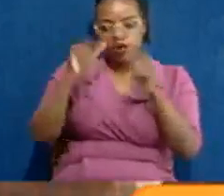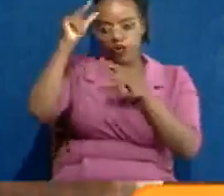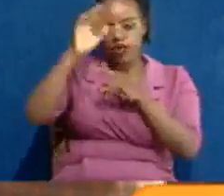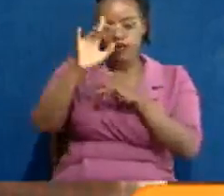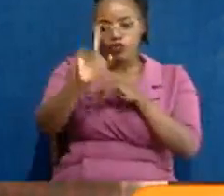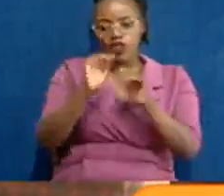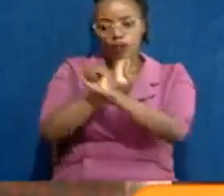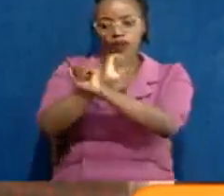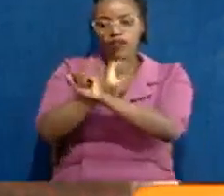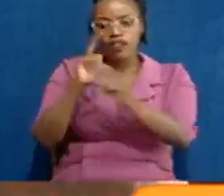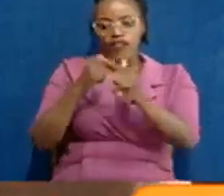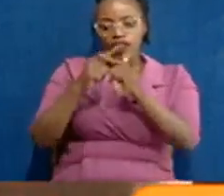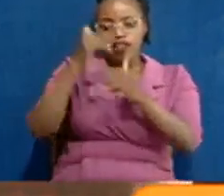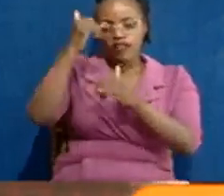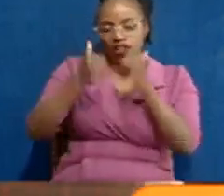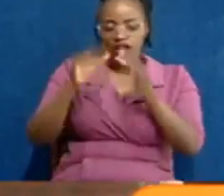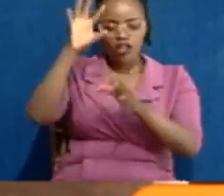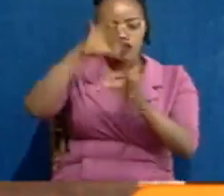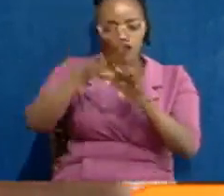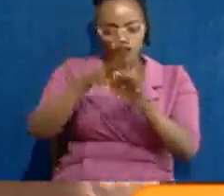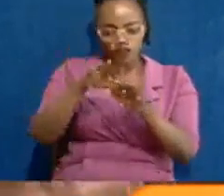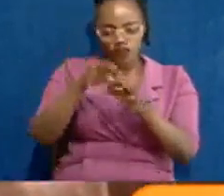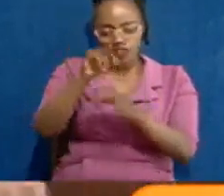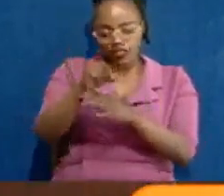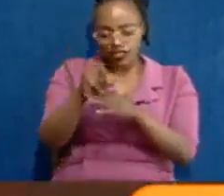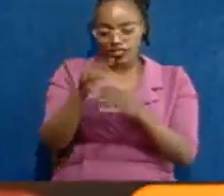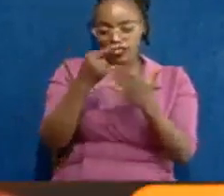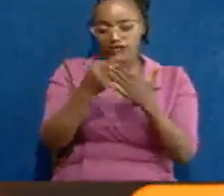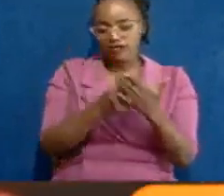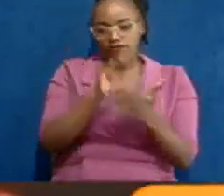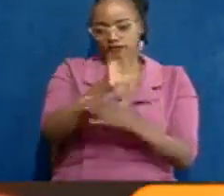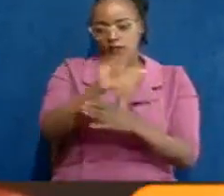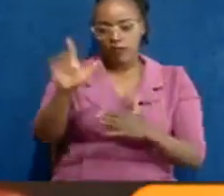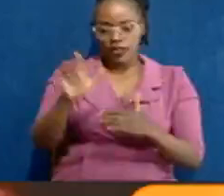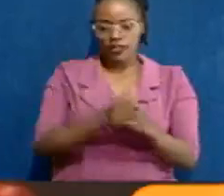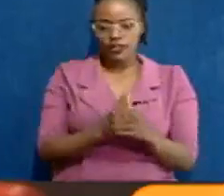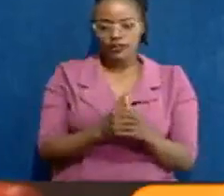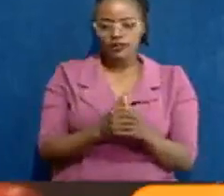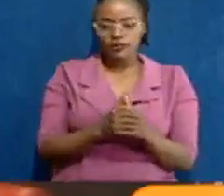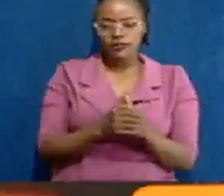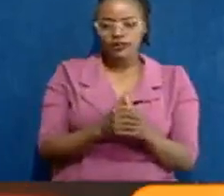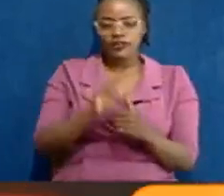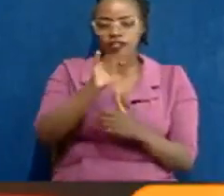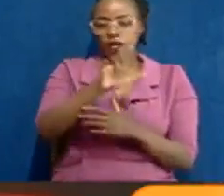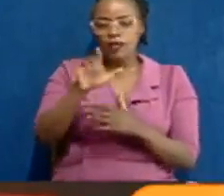ya kujitetea na kisha kuipigia kura hoja hiyo. Consider debate and